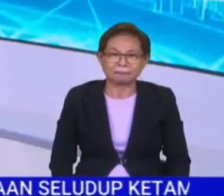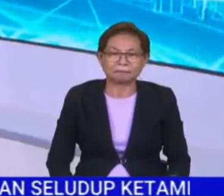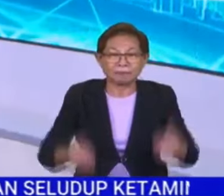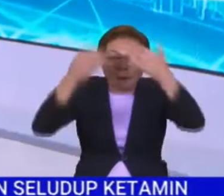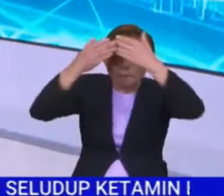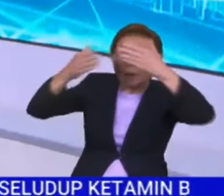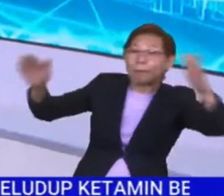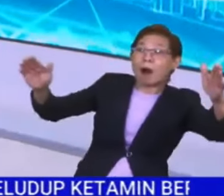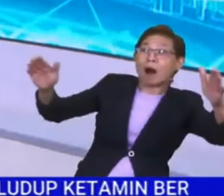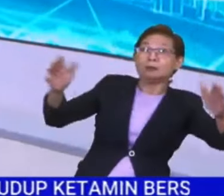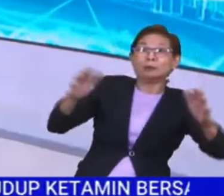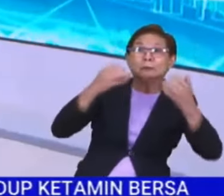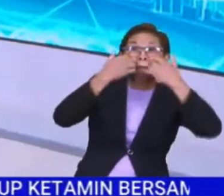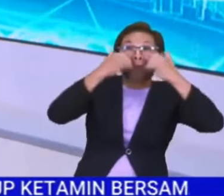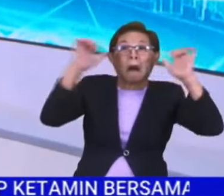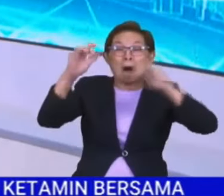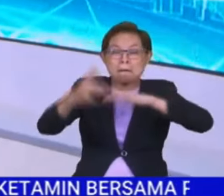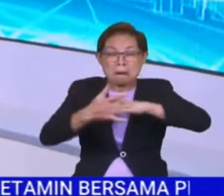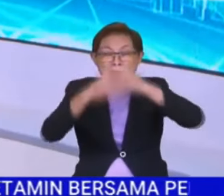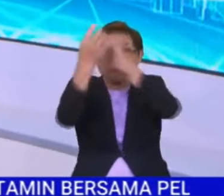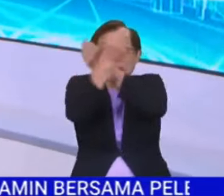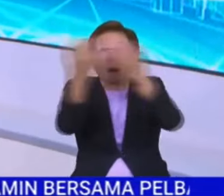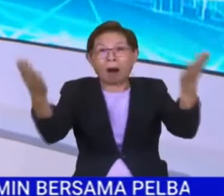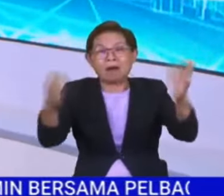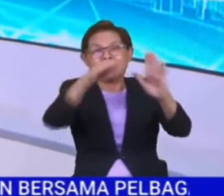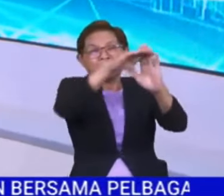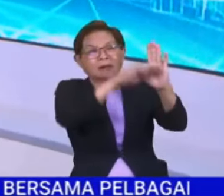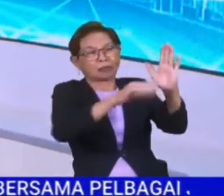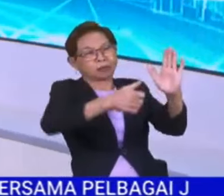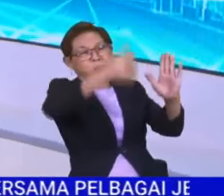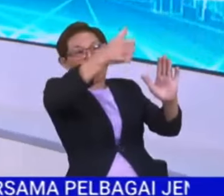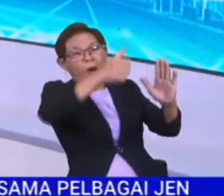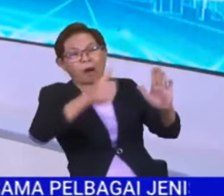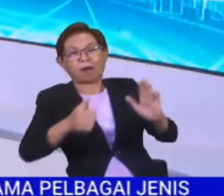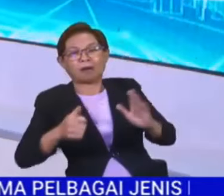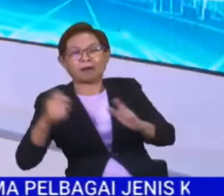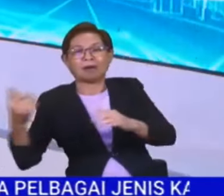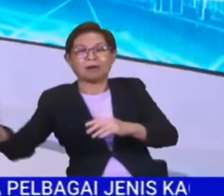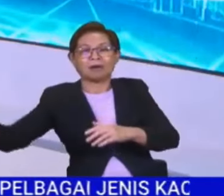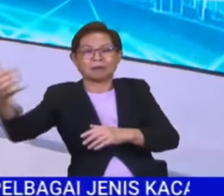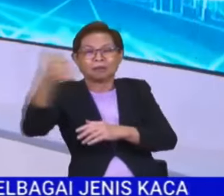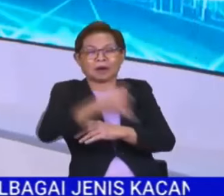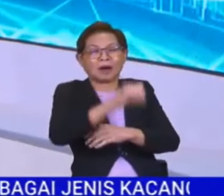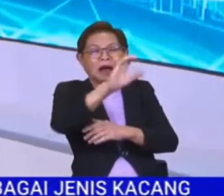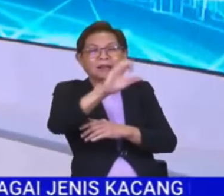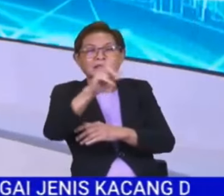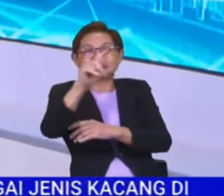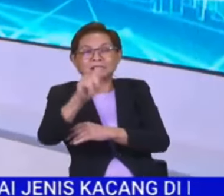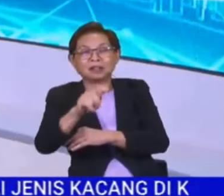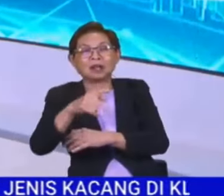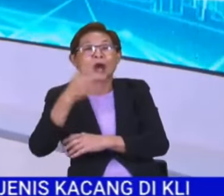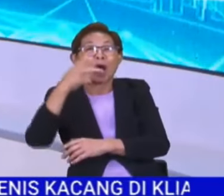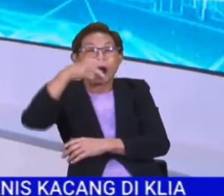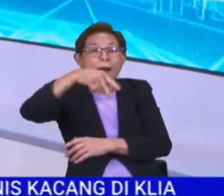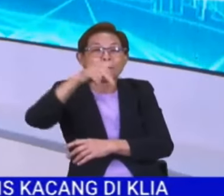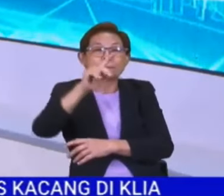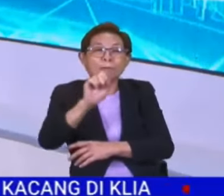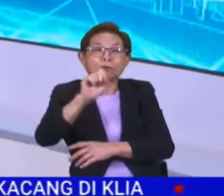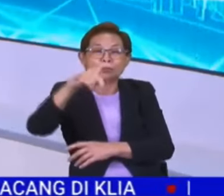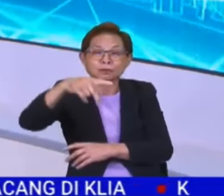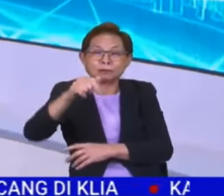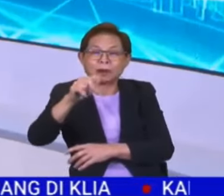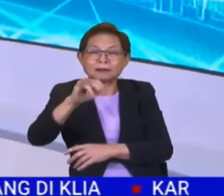Baik, pendedahan terhadap kecanggihan teknologi penyiaran menjadi agenda utama kunjungan Kasih Biro ICT Puspanita Kementerian Kewangan